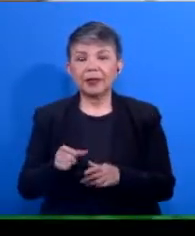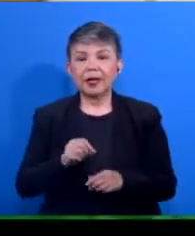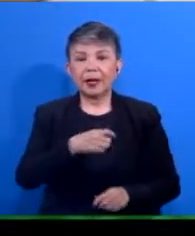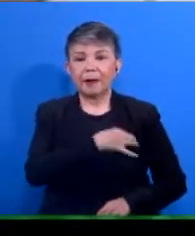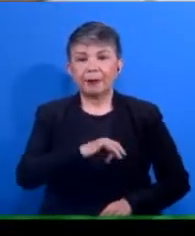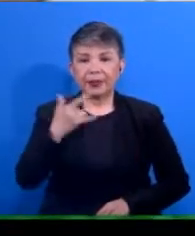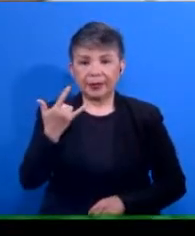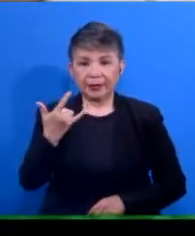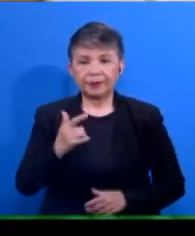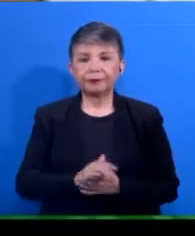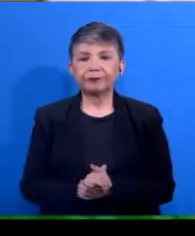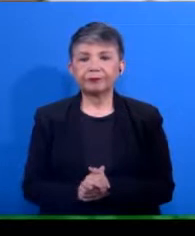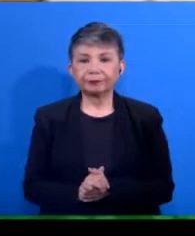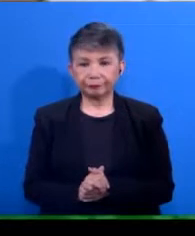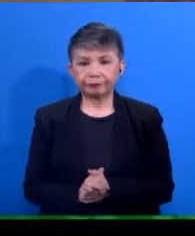Presiden Joko Widodo.